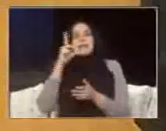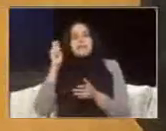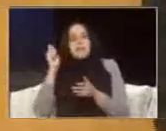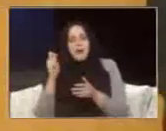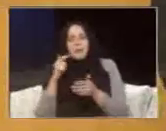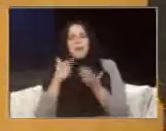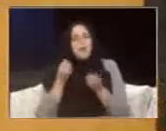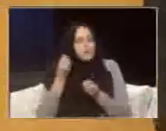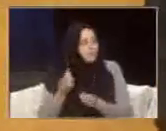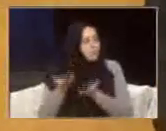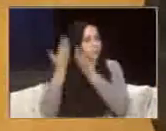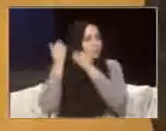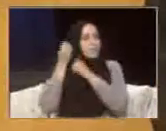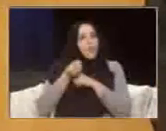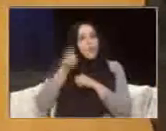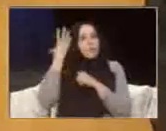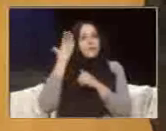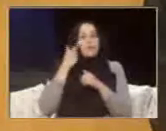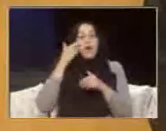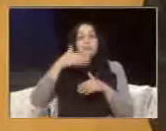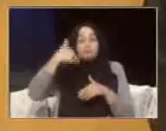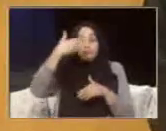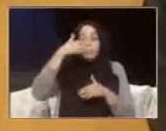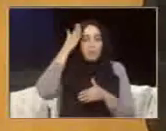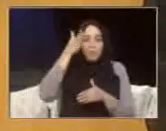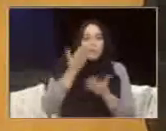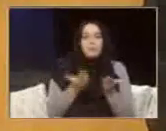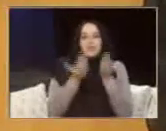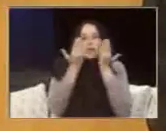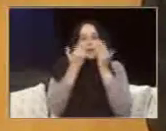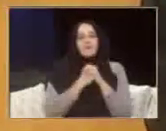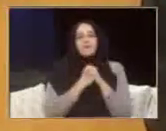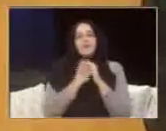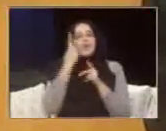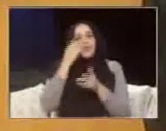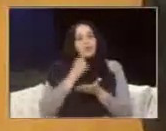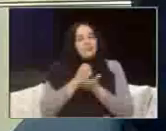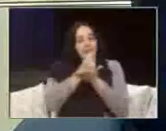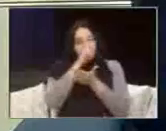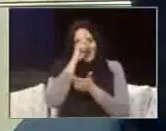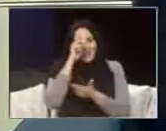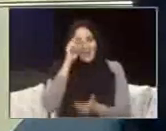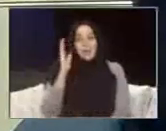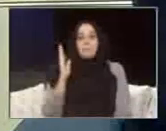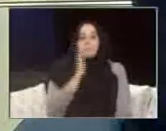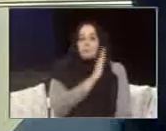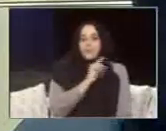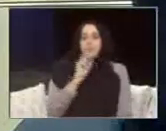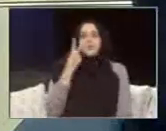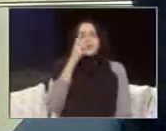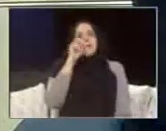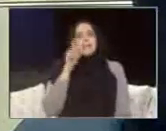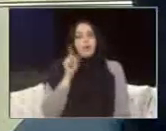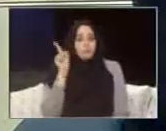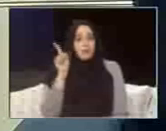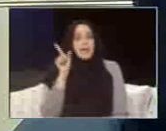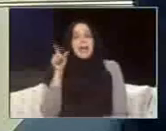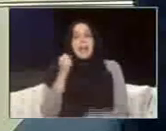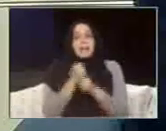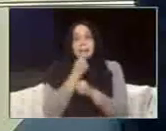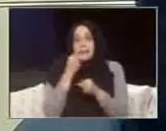الشيء نسايه وشوفي ما هو جاءت ان شاء الله تعالى، ربي يوفقها الخير ان شاء الله يا رب. سؤالها الثاني انها